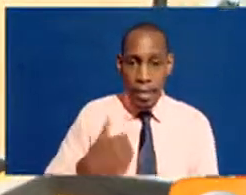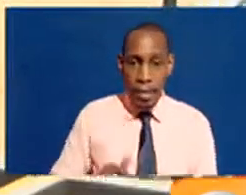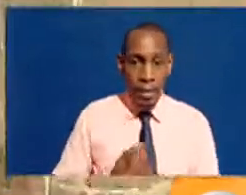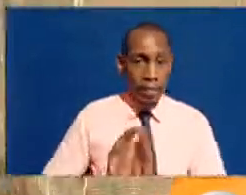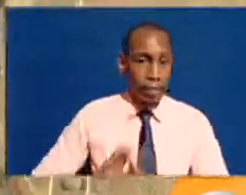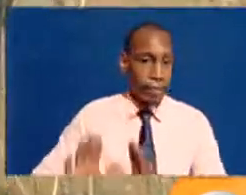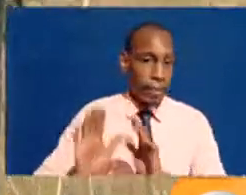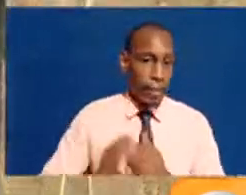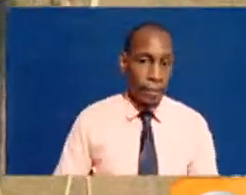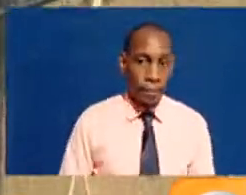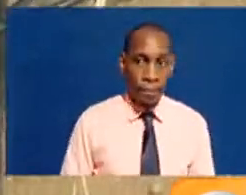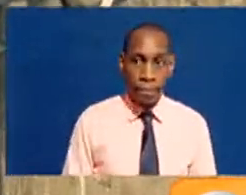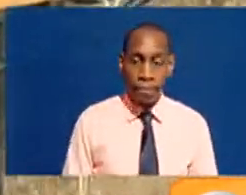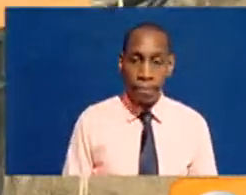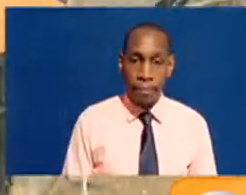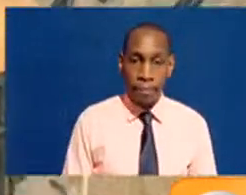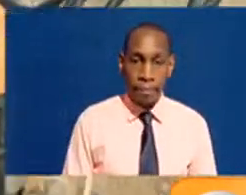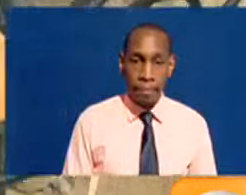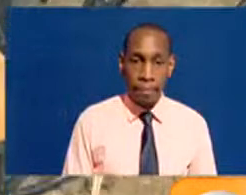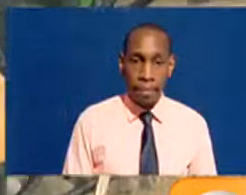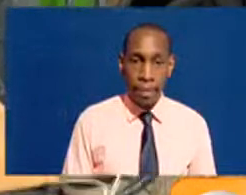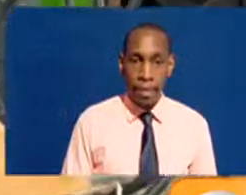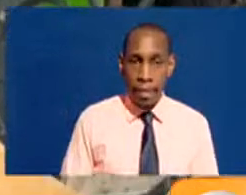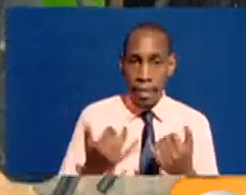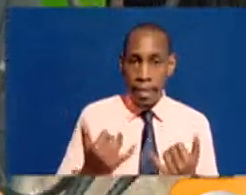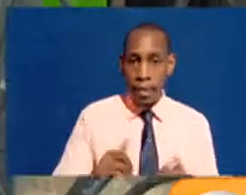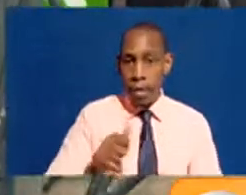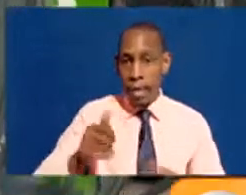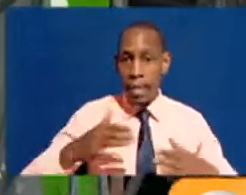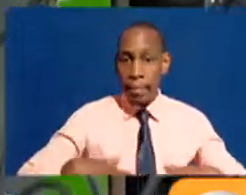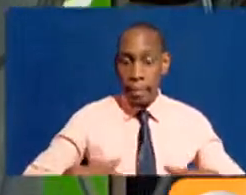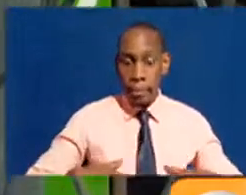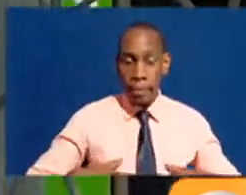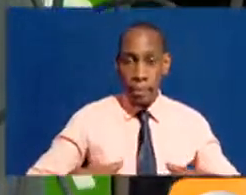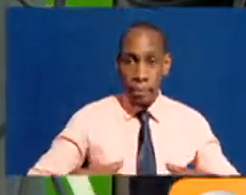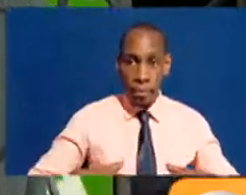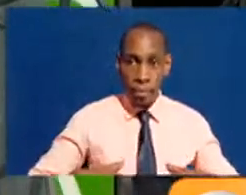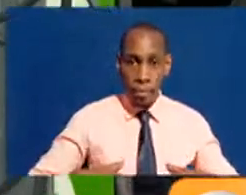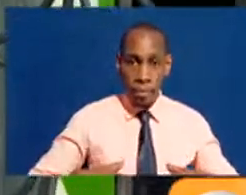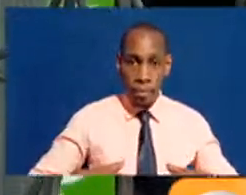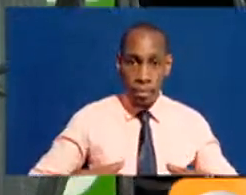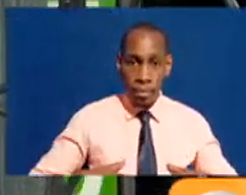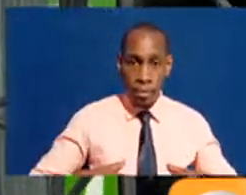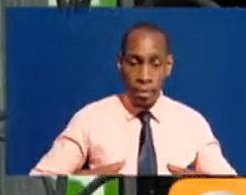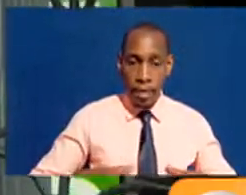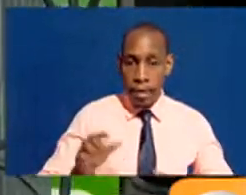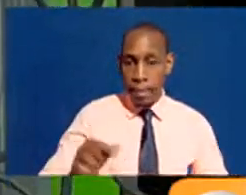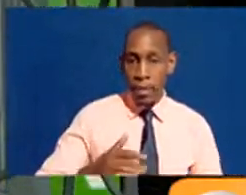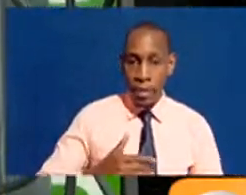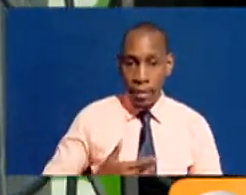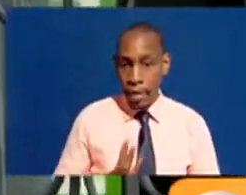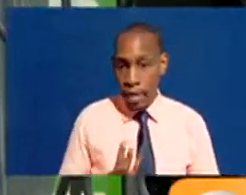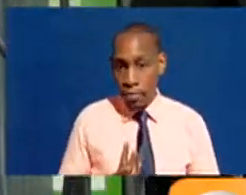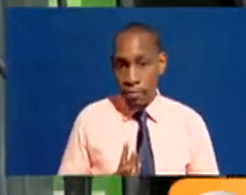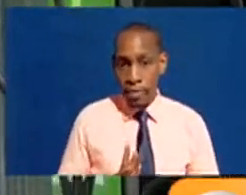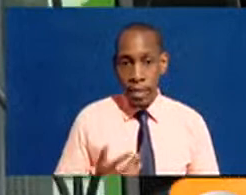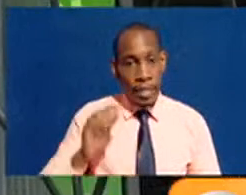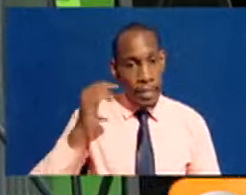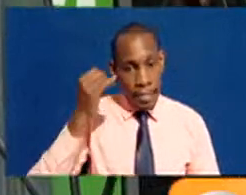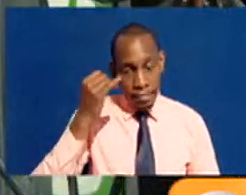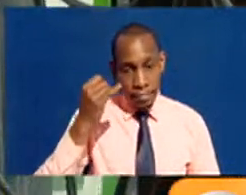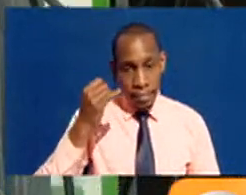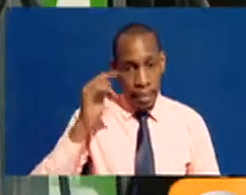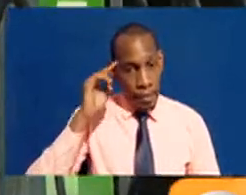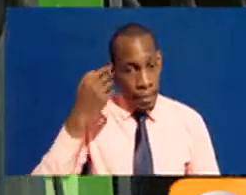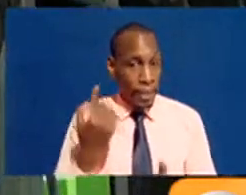nawacha. So unapata kuna wale ambao mtu ataona sio vile nilikuwa nafikiria, by the